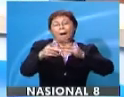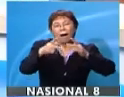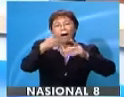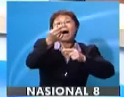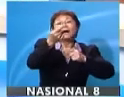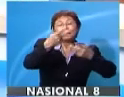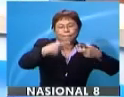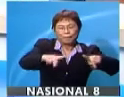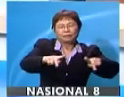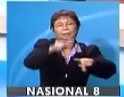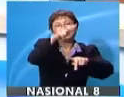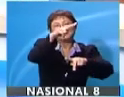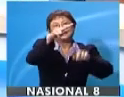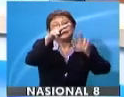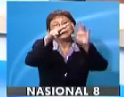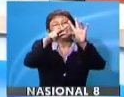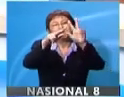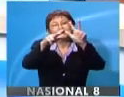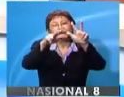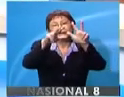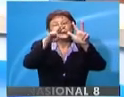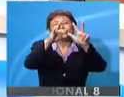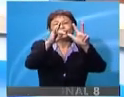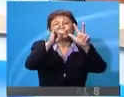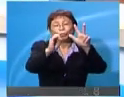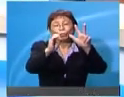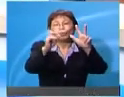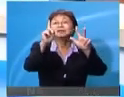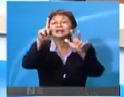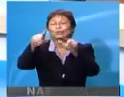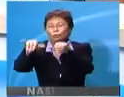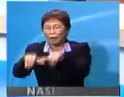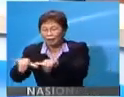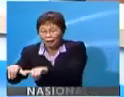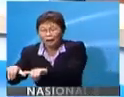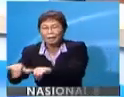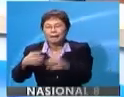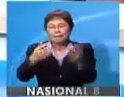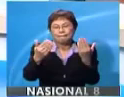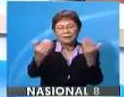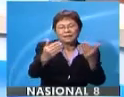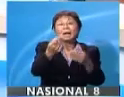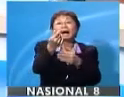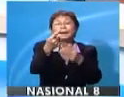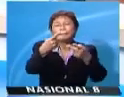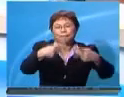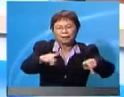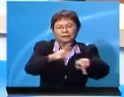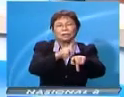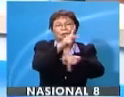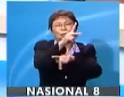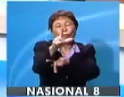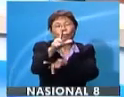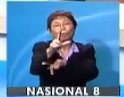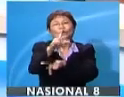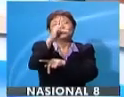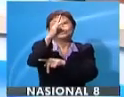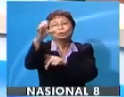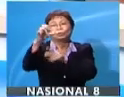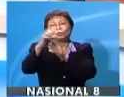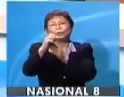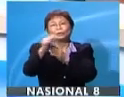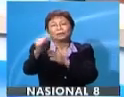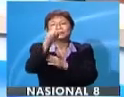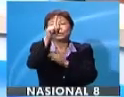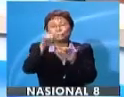pasaran iaitu RM370 sekaki berbanding harga pasaran terkini di Lembah Klang RM700